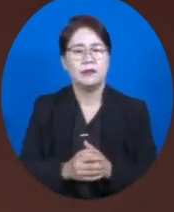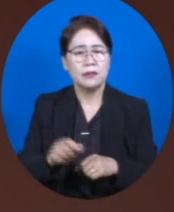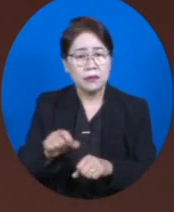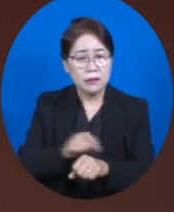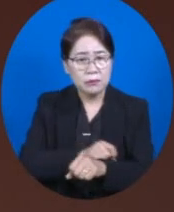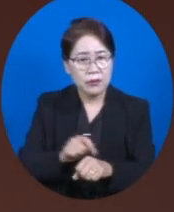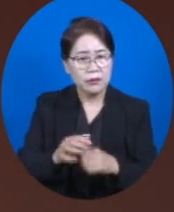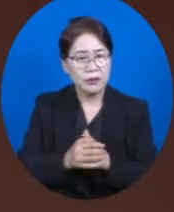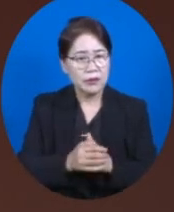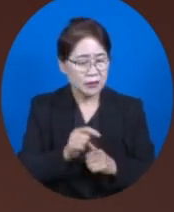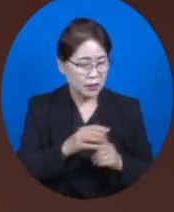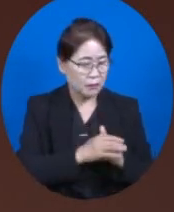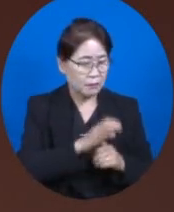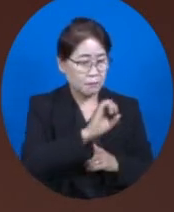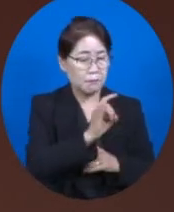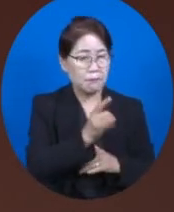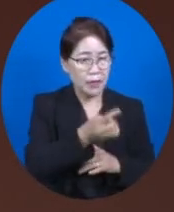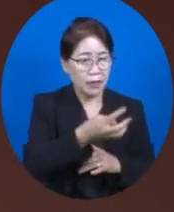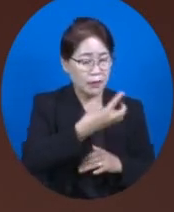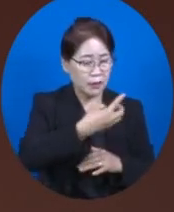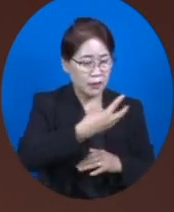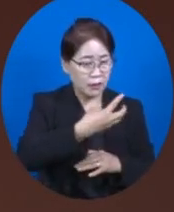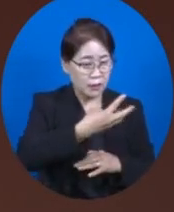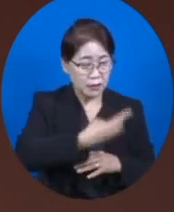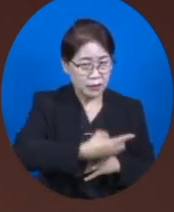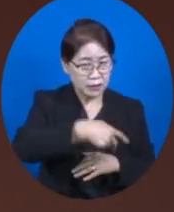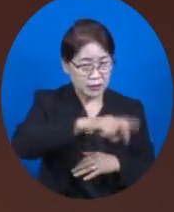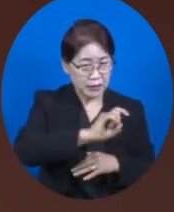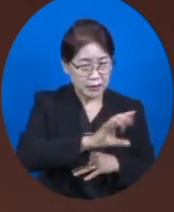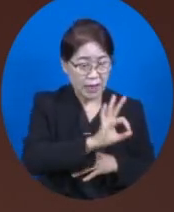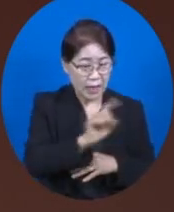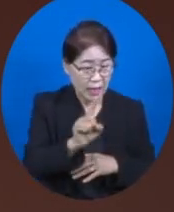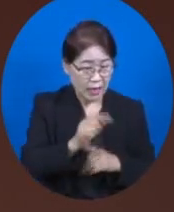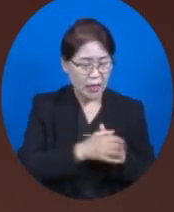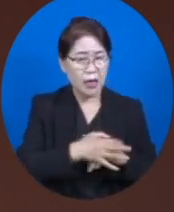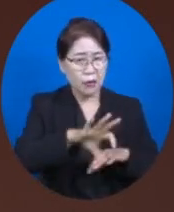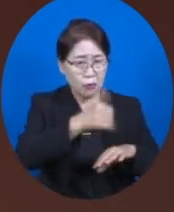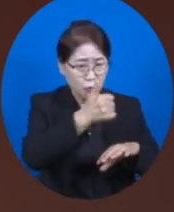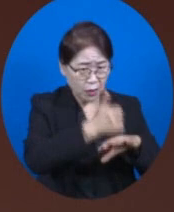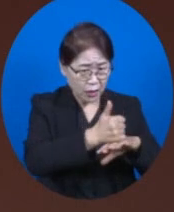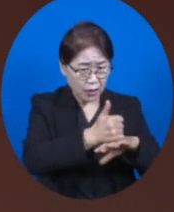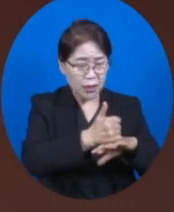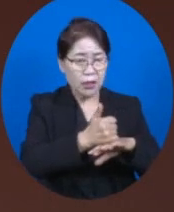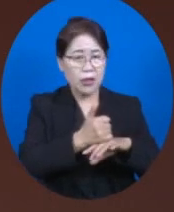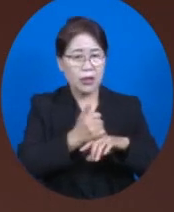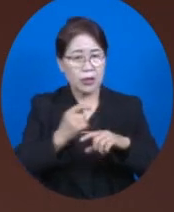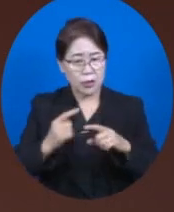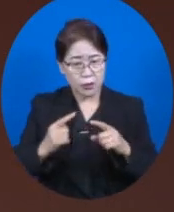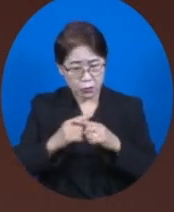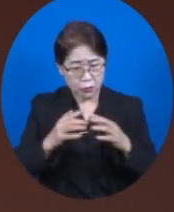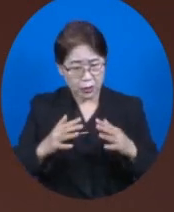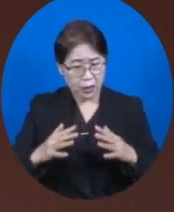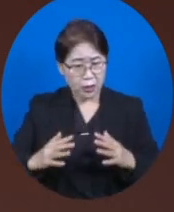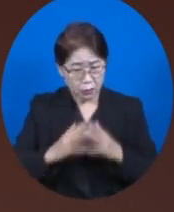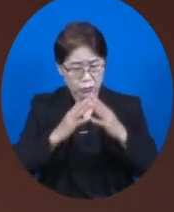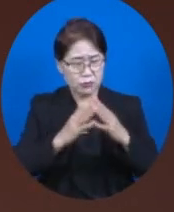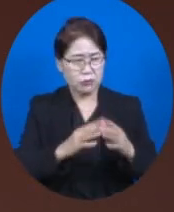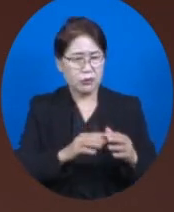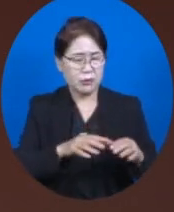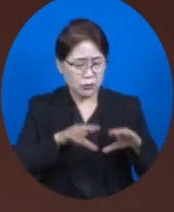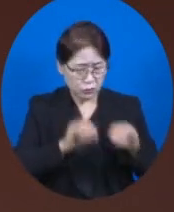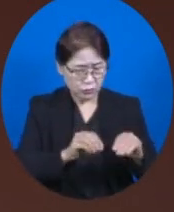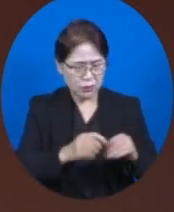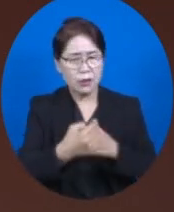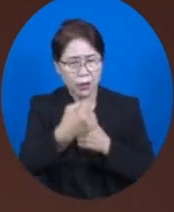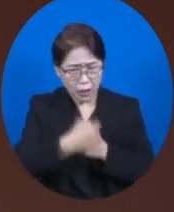특히 당시의 페르시아 제국의 아닥사스다 왕이 성전 건축 중단 명령을 내려서 16년